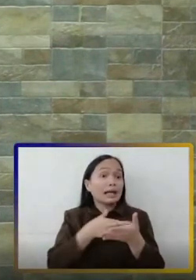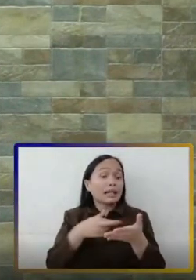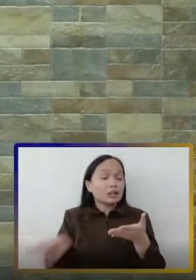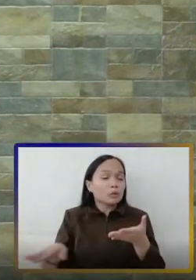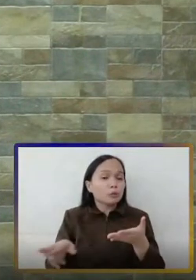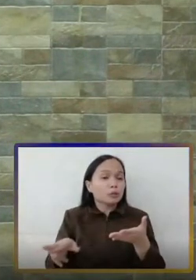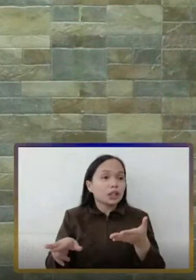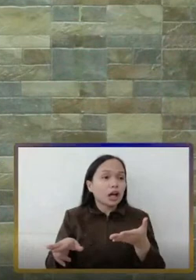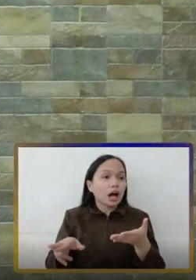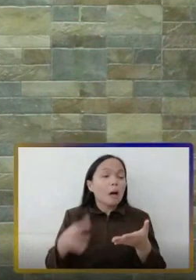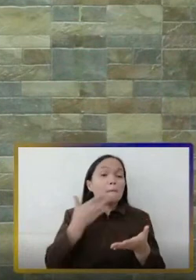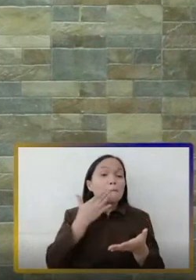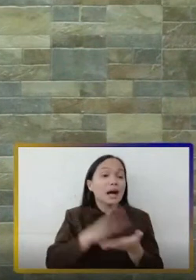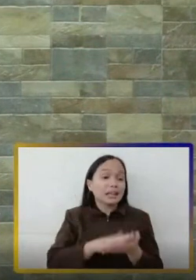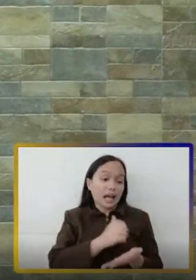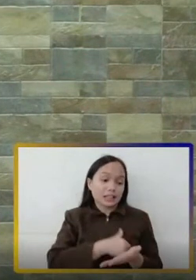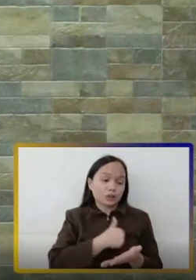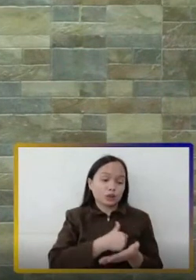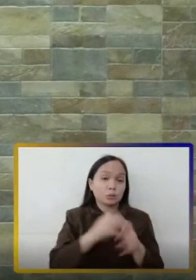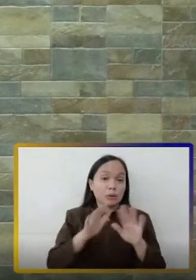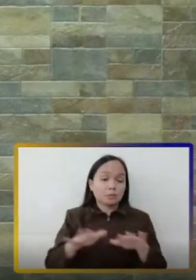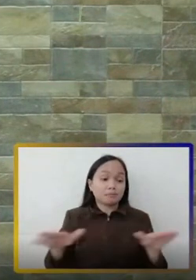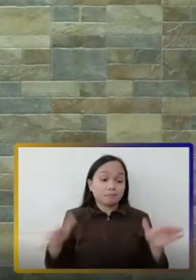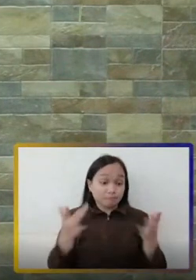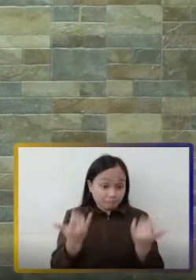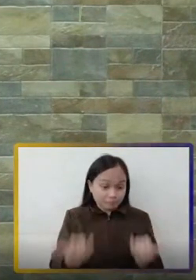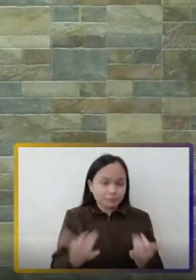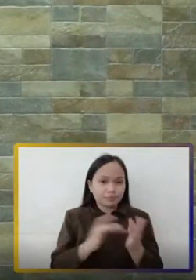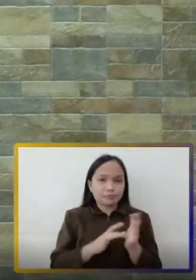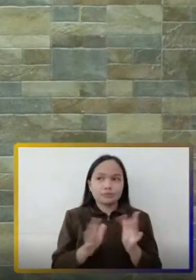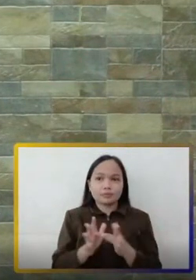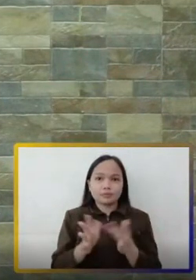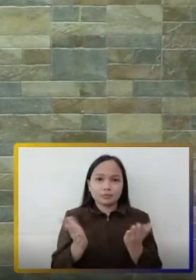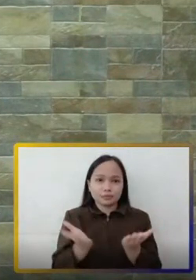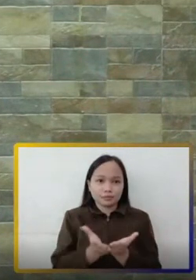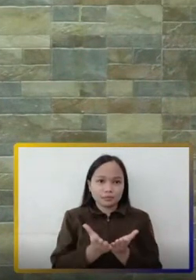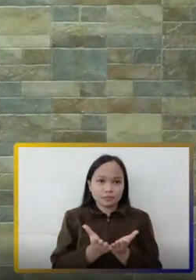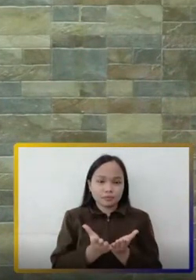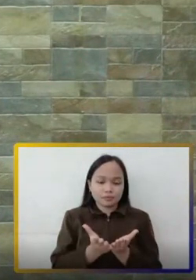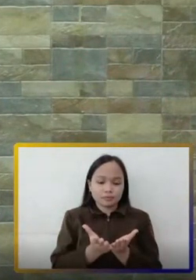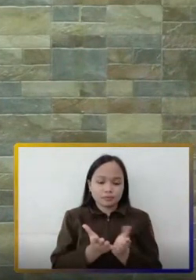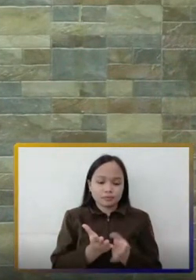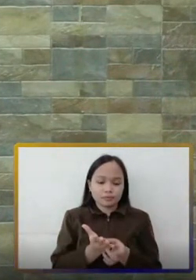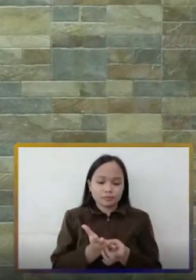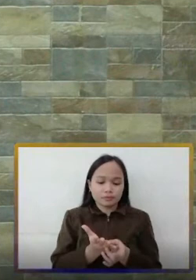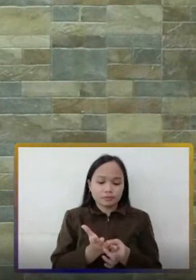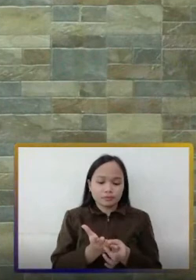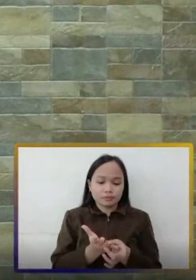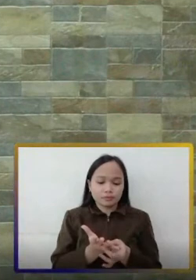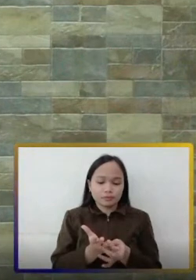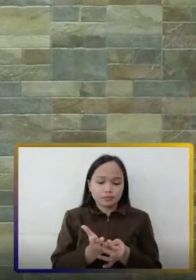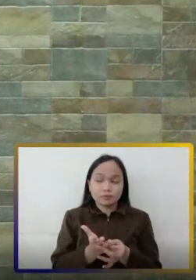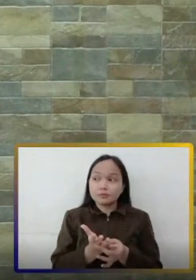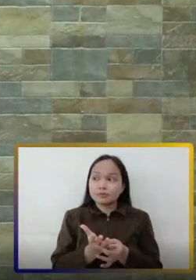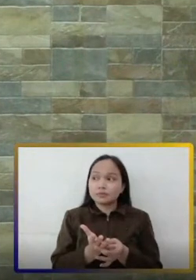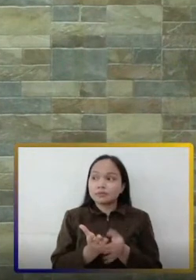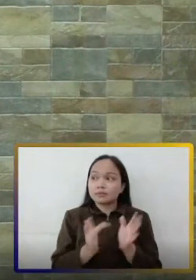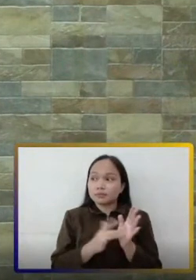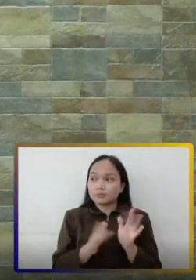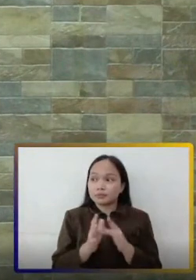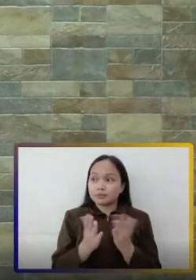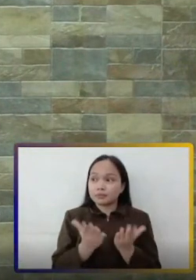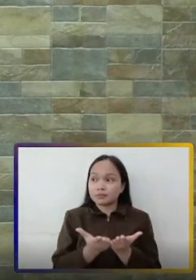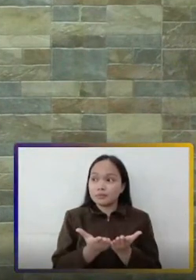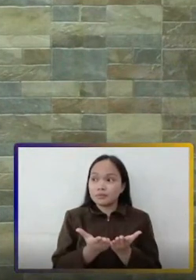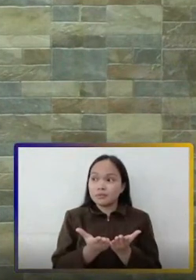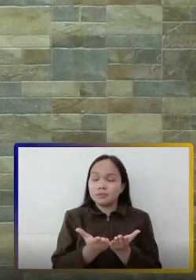anak. All right, let's go to the passage of this the Bible that we have just read a while ago.